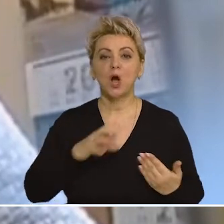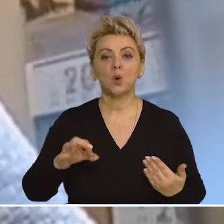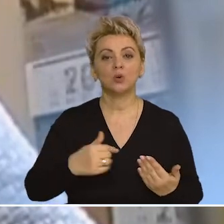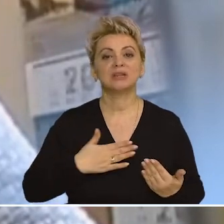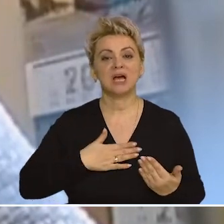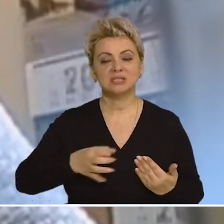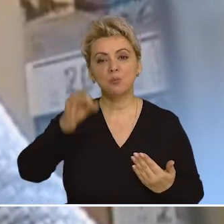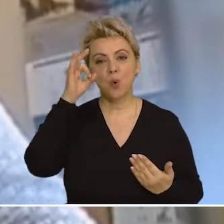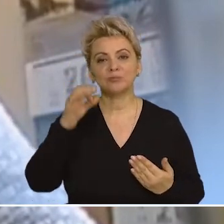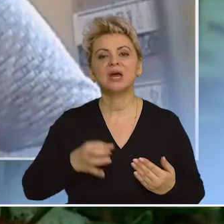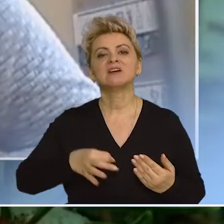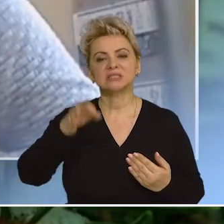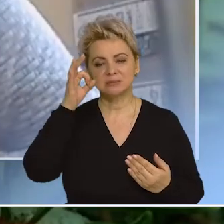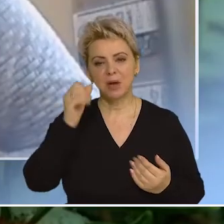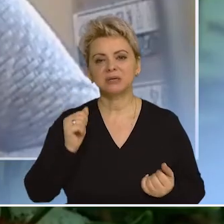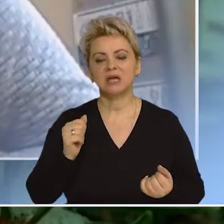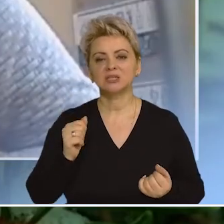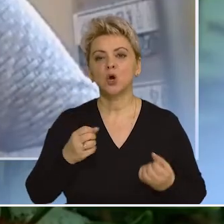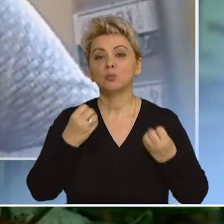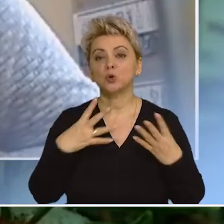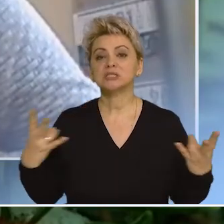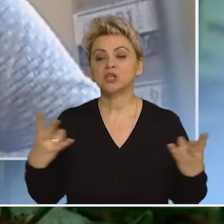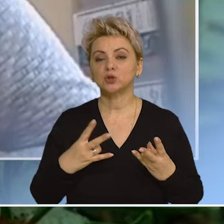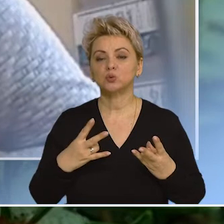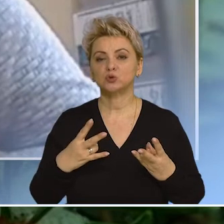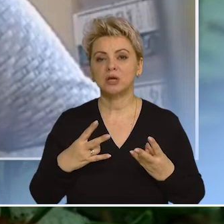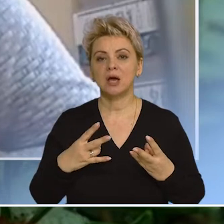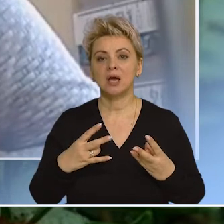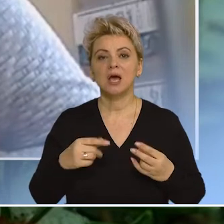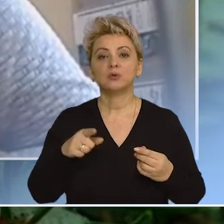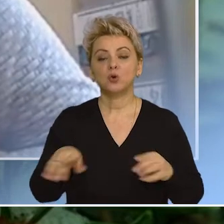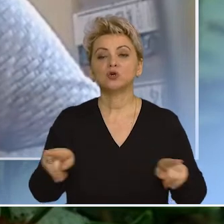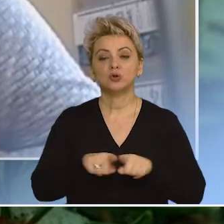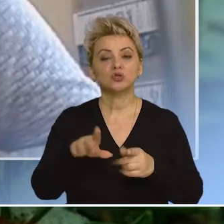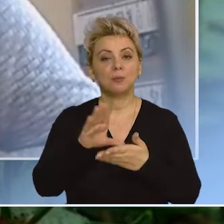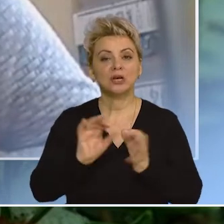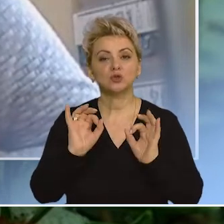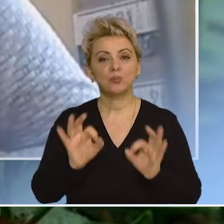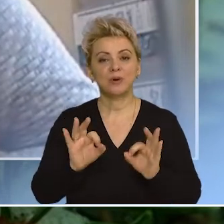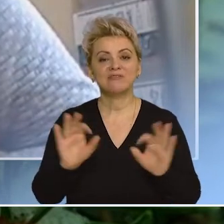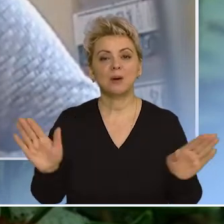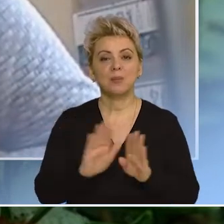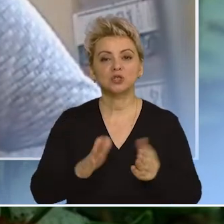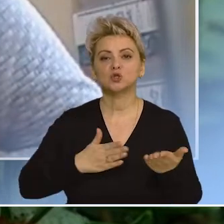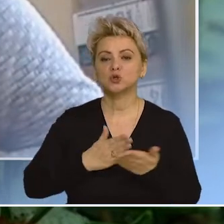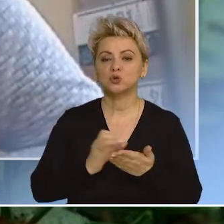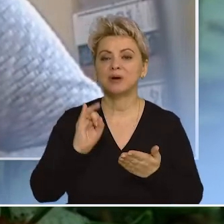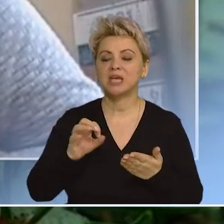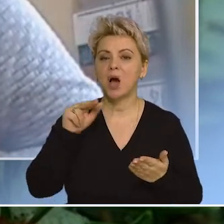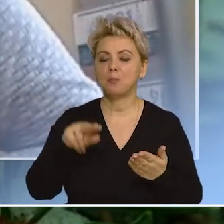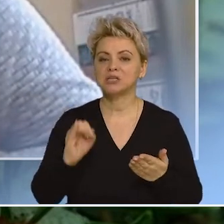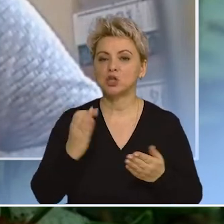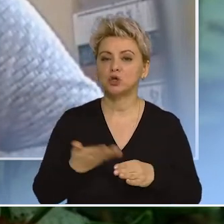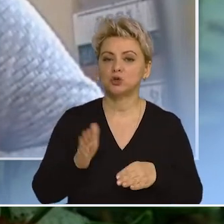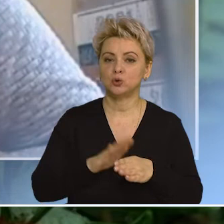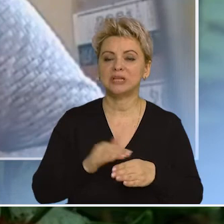нас помнят, поэтому, конечно же, вспоминать просто нужно. И, кстати, вот очередной пример того, что правильно поется в песне: служба и опасна, и